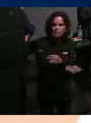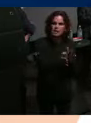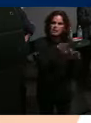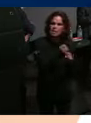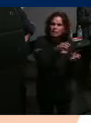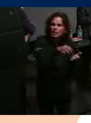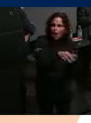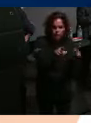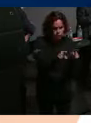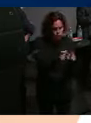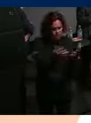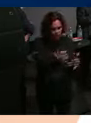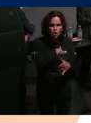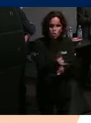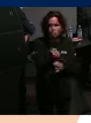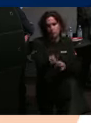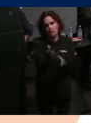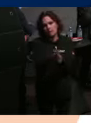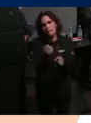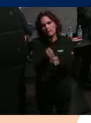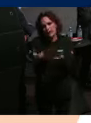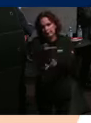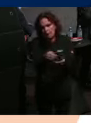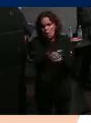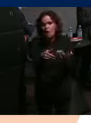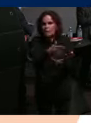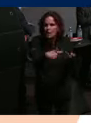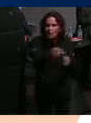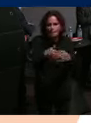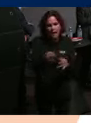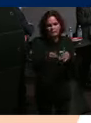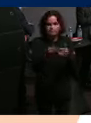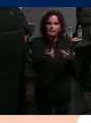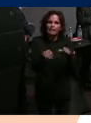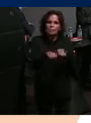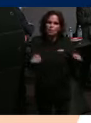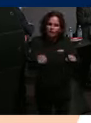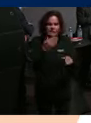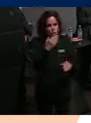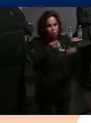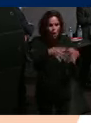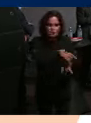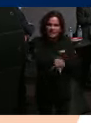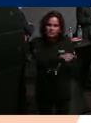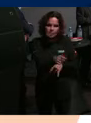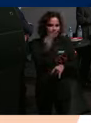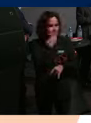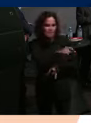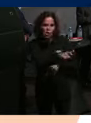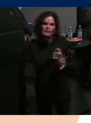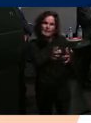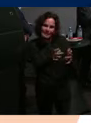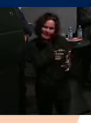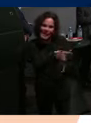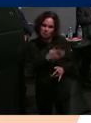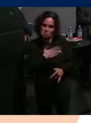lokalt? Vel, vi mener selvfølgelig at du må samarbeide I lokalmiljøet for å få demokratisk gode løsninger som befolkningen interessert I